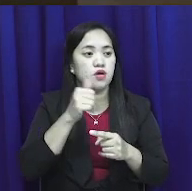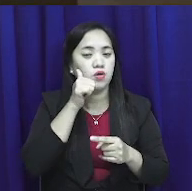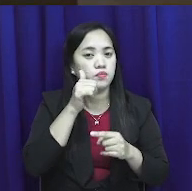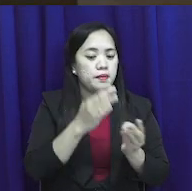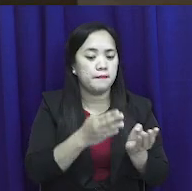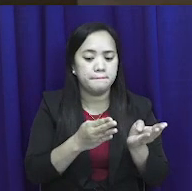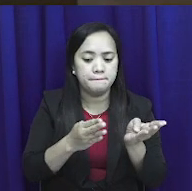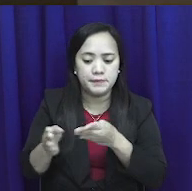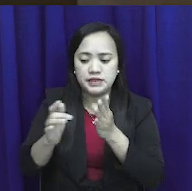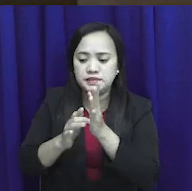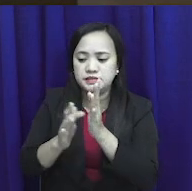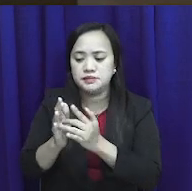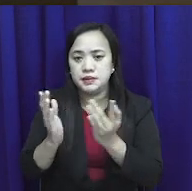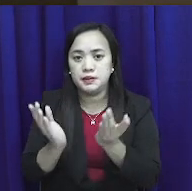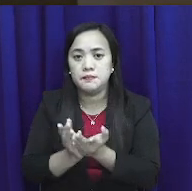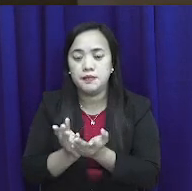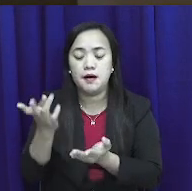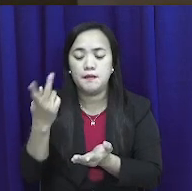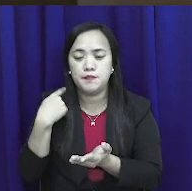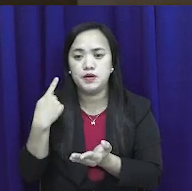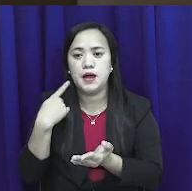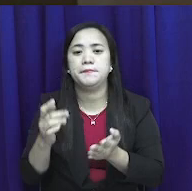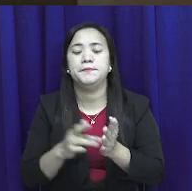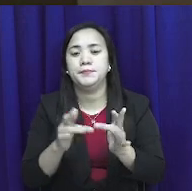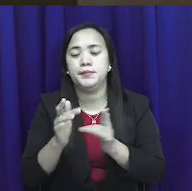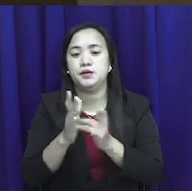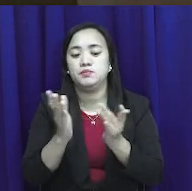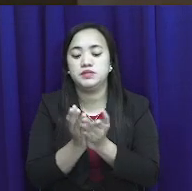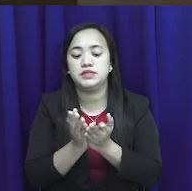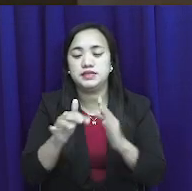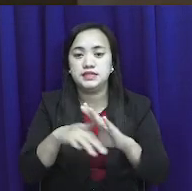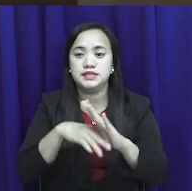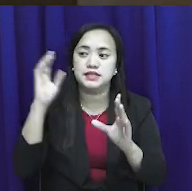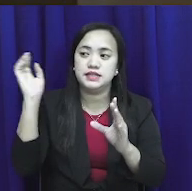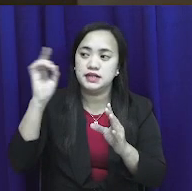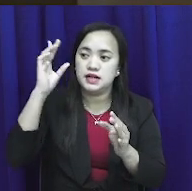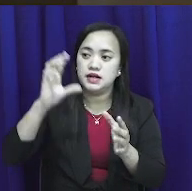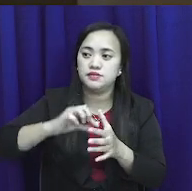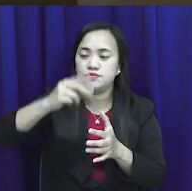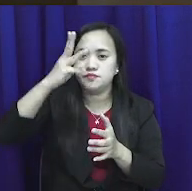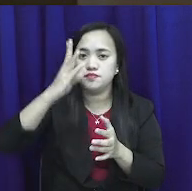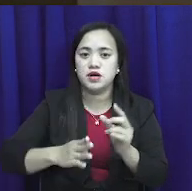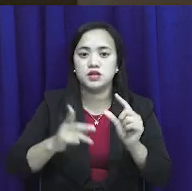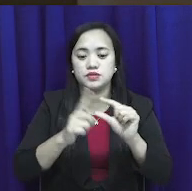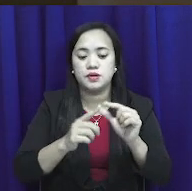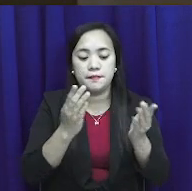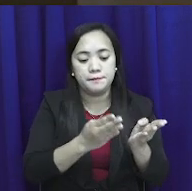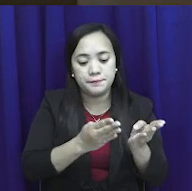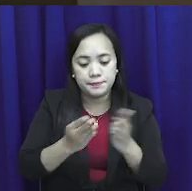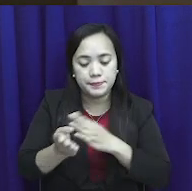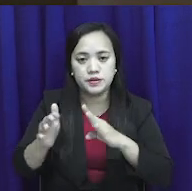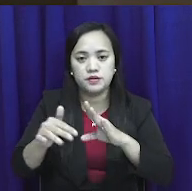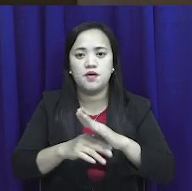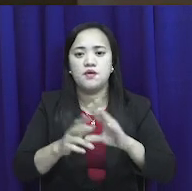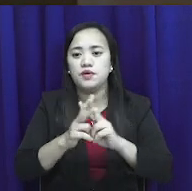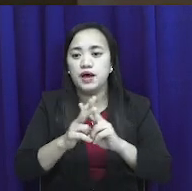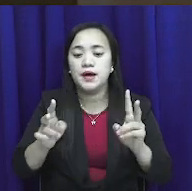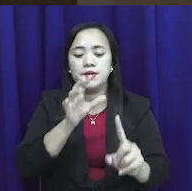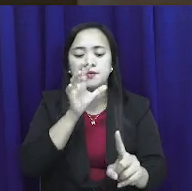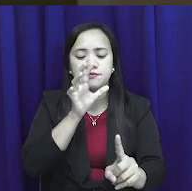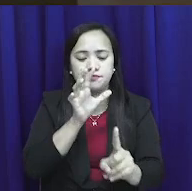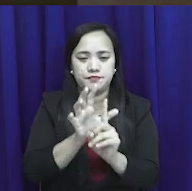lagi sa bibliya pinapakita ko po sa inyo in the light of God's word Tingan niyo po binalik ko po kayo sa Famous very